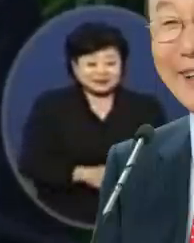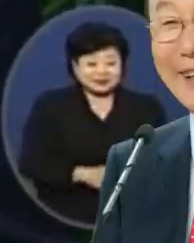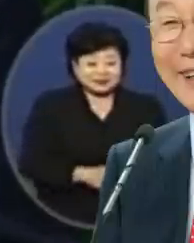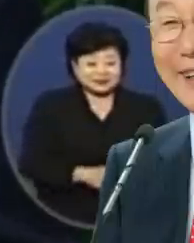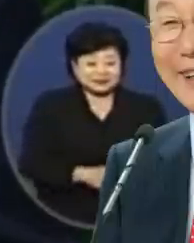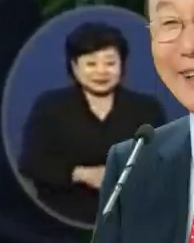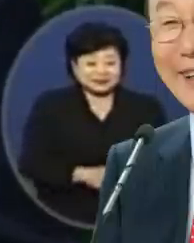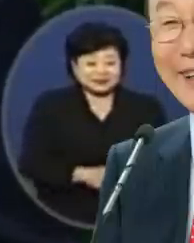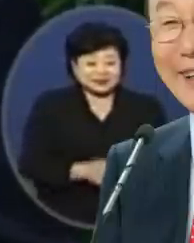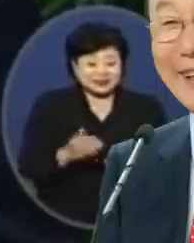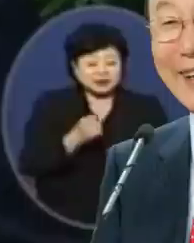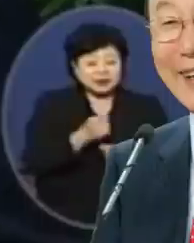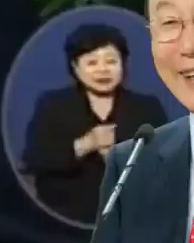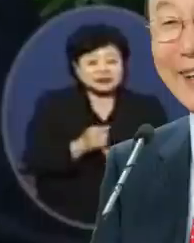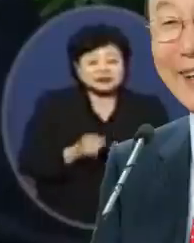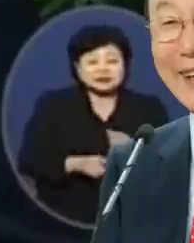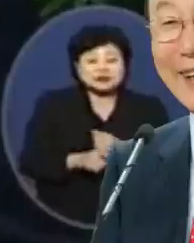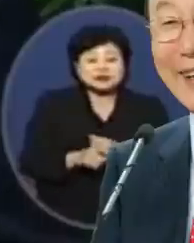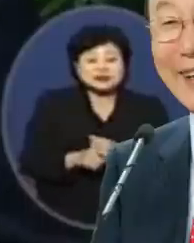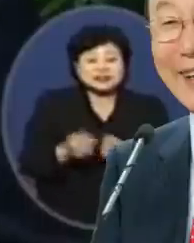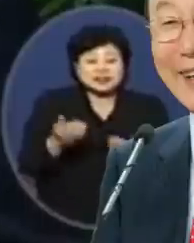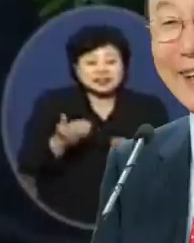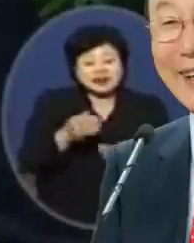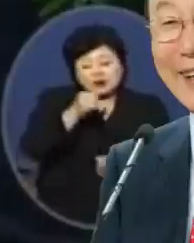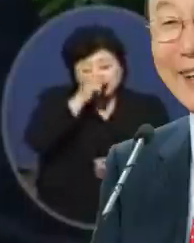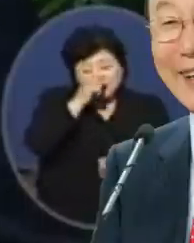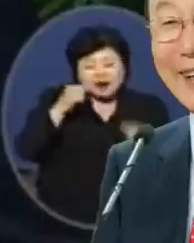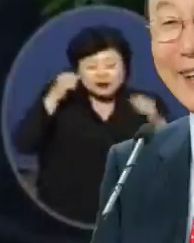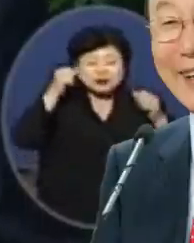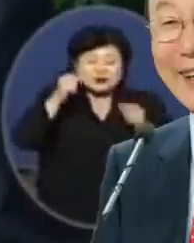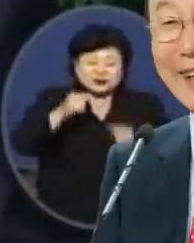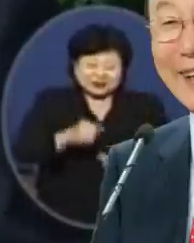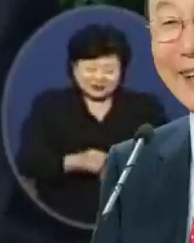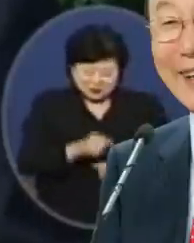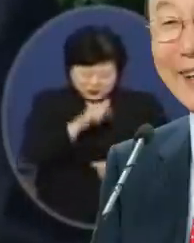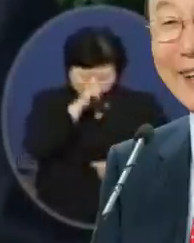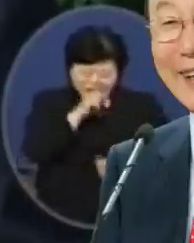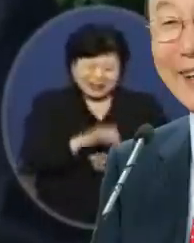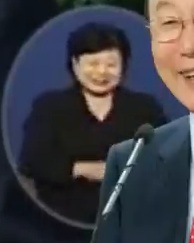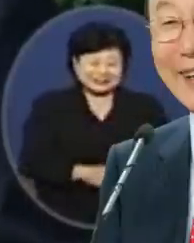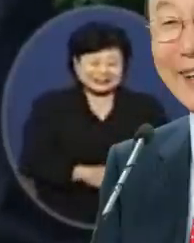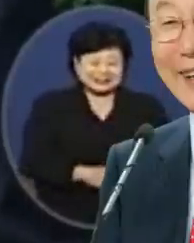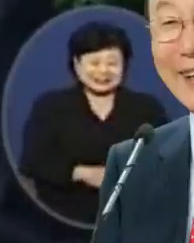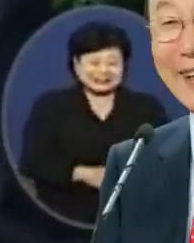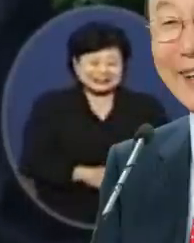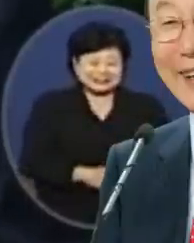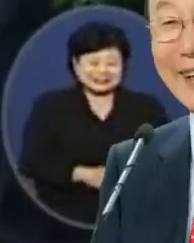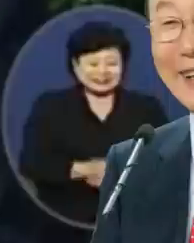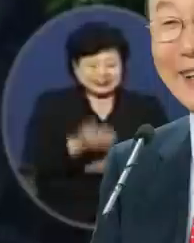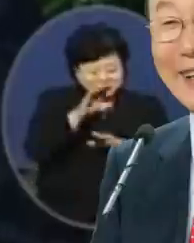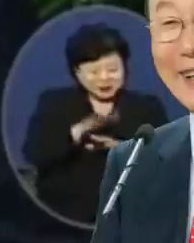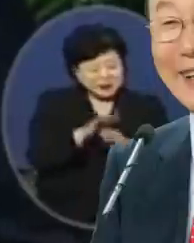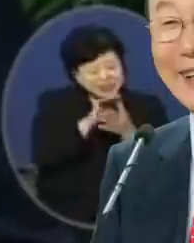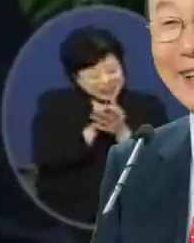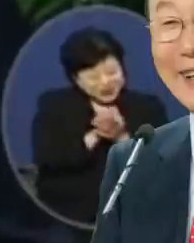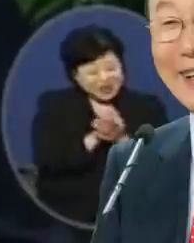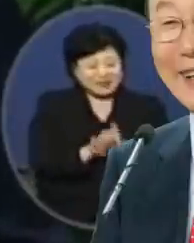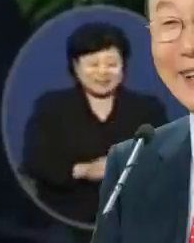왜 일을 만들어서 하냐니까 나는 일하는 것이 운동하는 것보다 재미가 있습니다. 우리 성도들 위해서